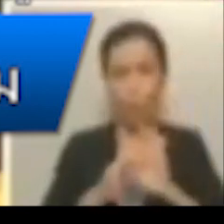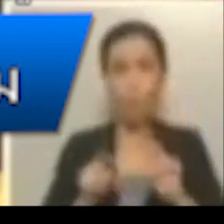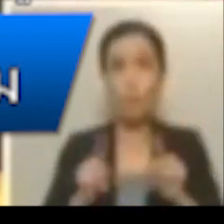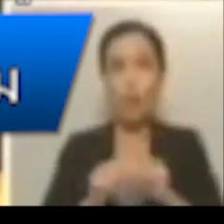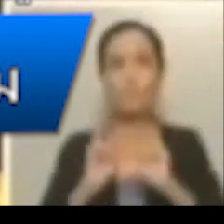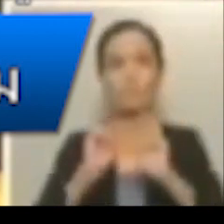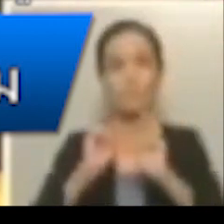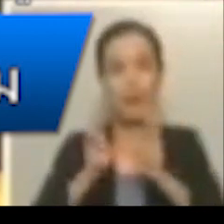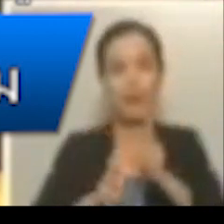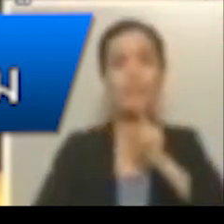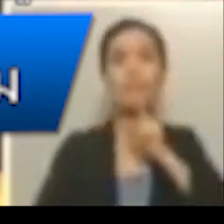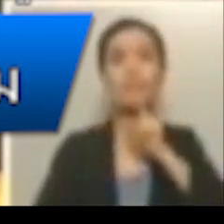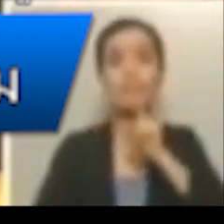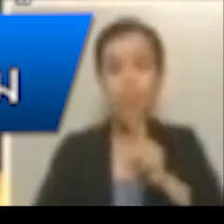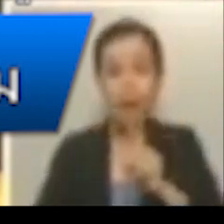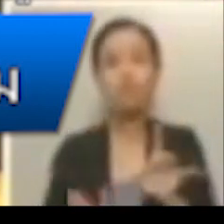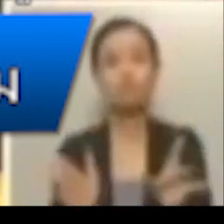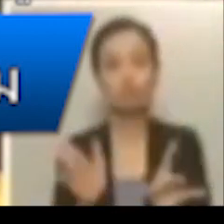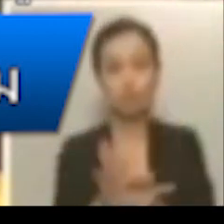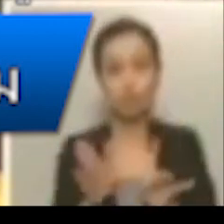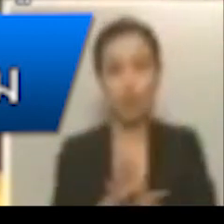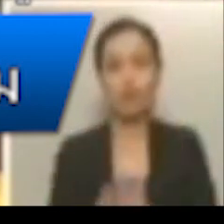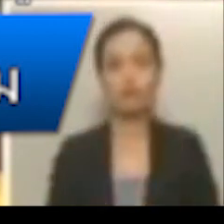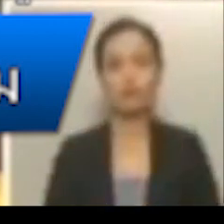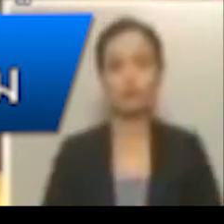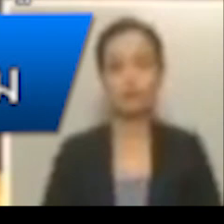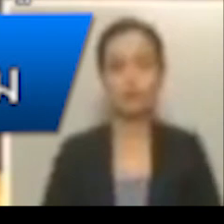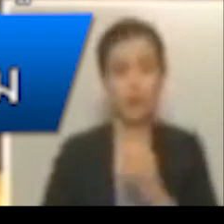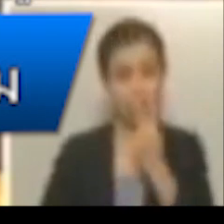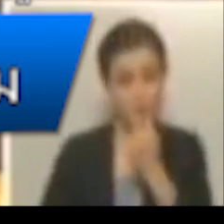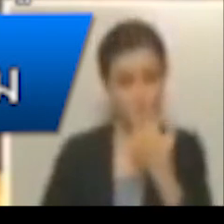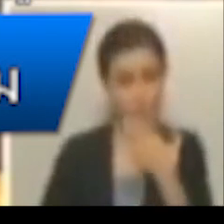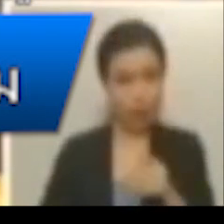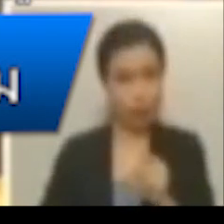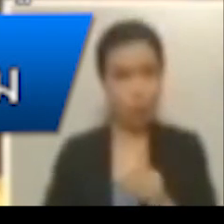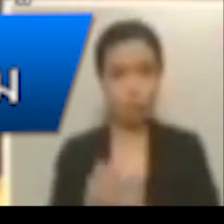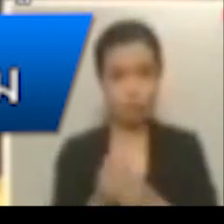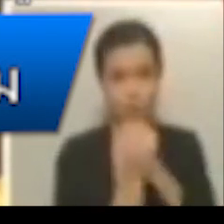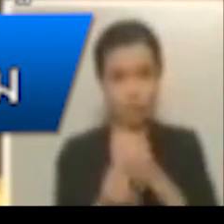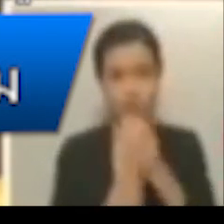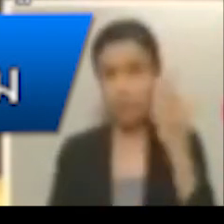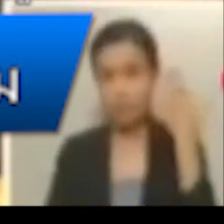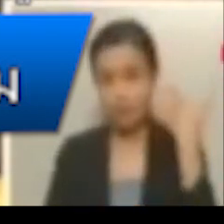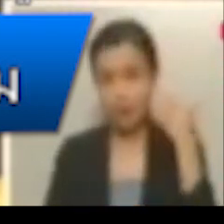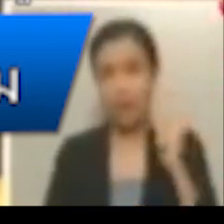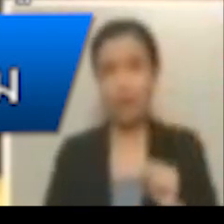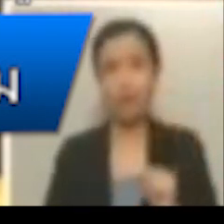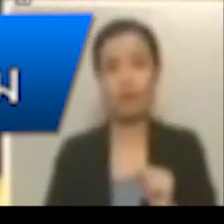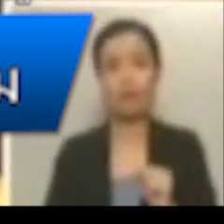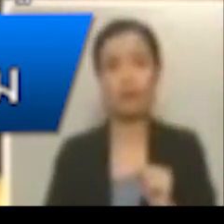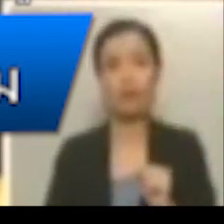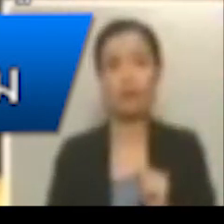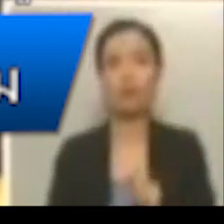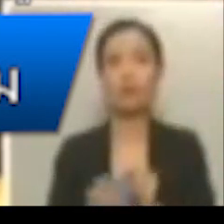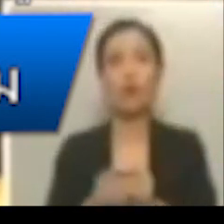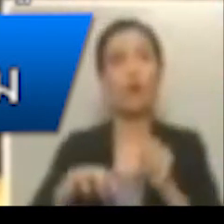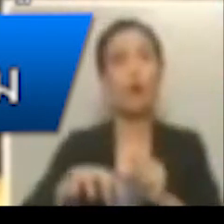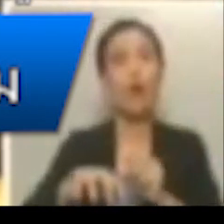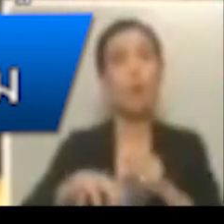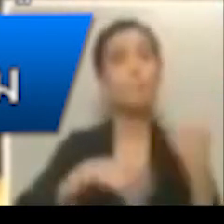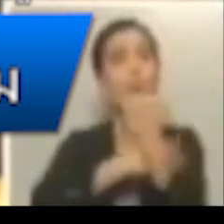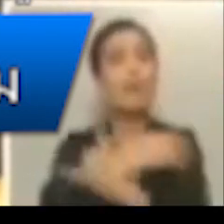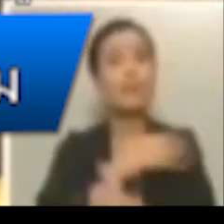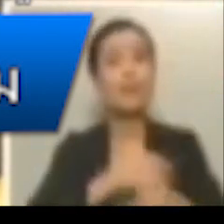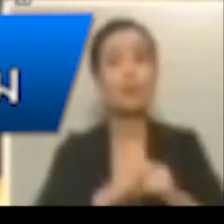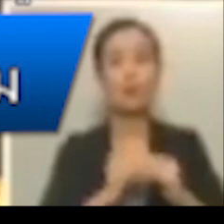ไปสู่คำถามที่เป็นประเด็นสุดท้ายนะคะท่านคงจะได้เห็นแล้วนะคะในช่วงสัปดาห์ที่ผ่านมา Reporters Without Borders ซึ่งเป็นองค์กรระหว่างประเทศ